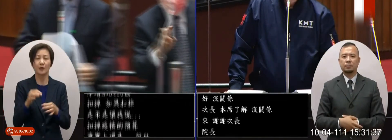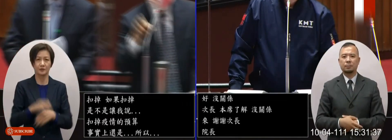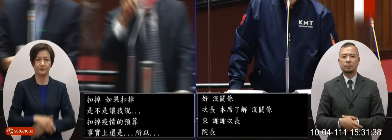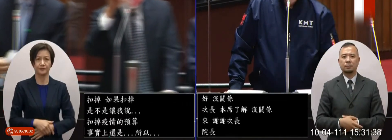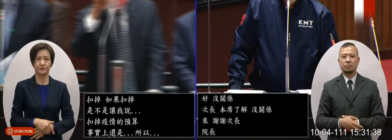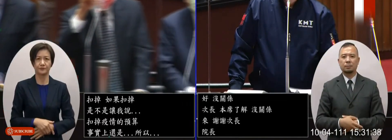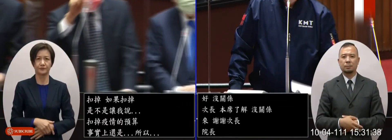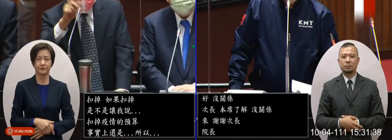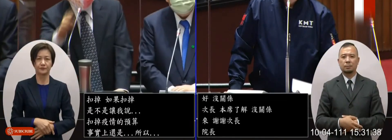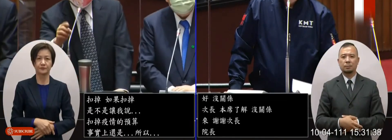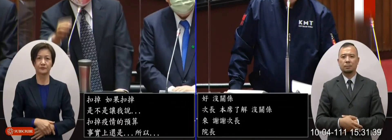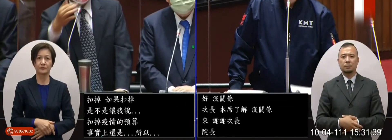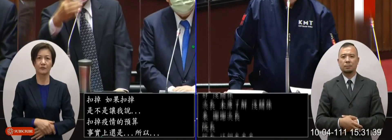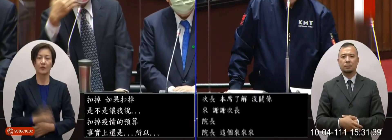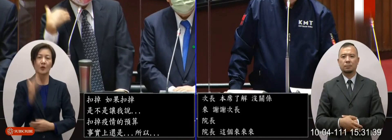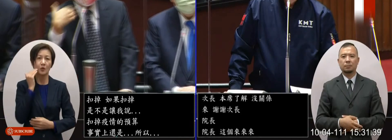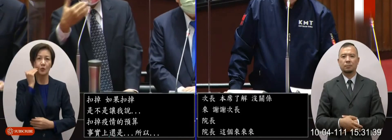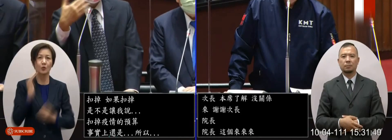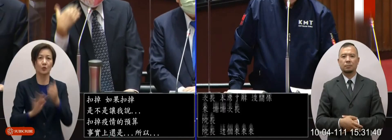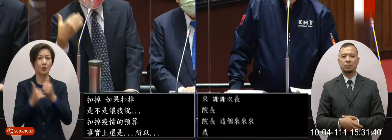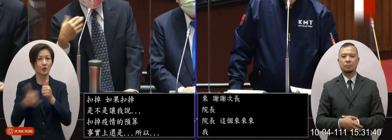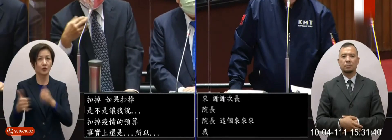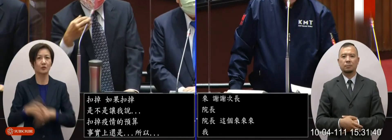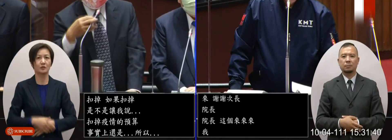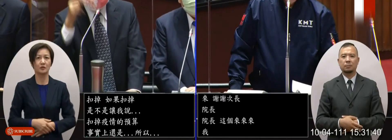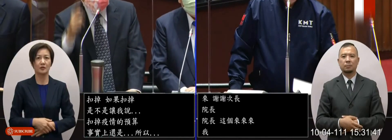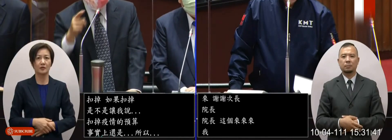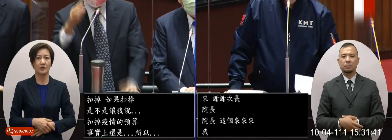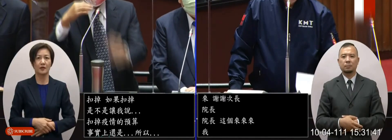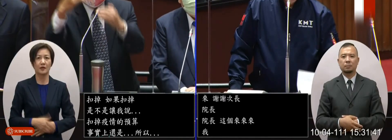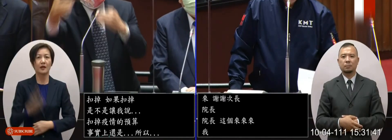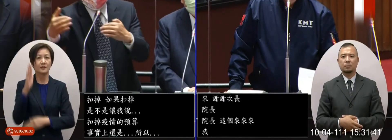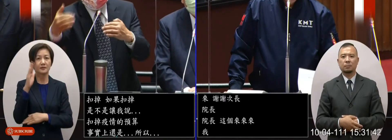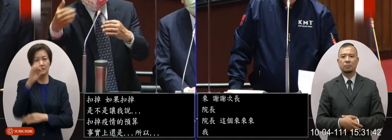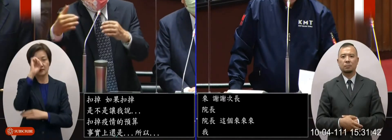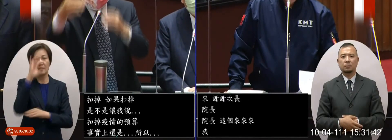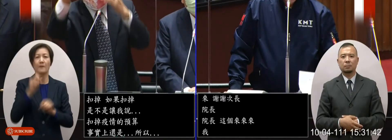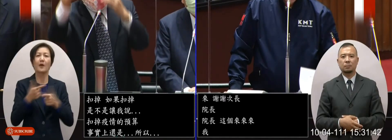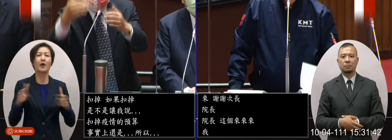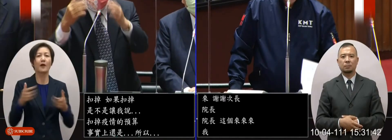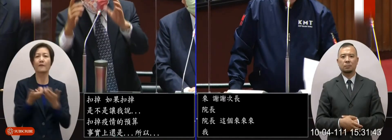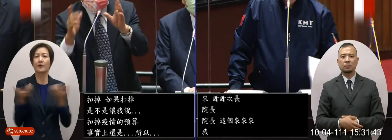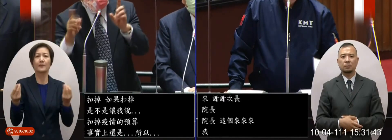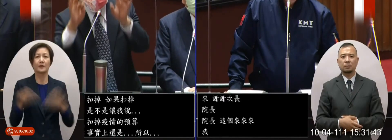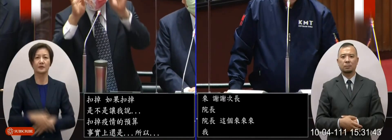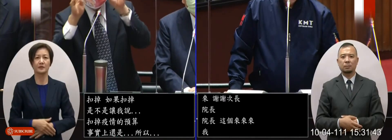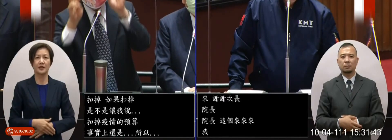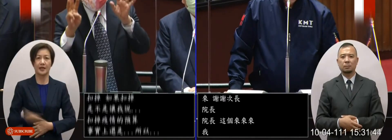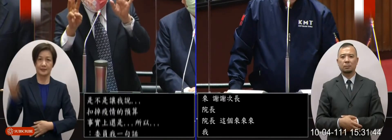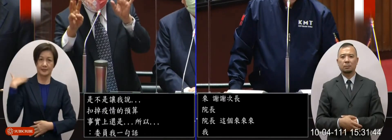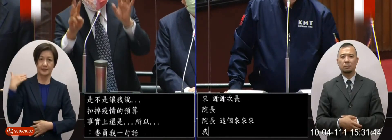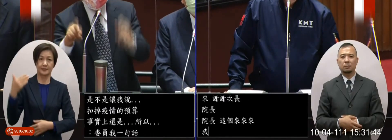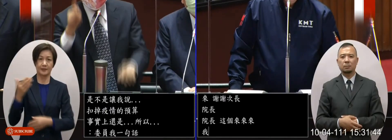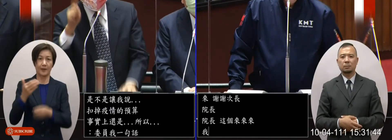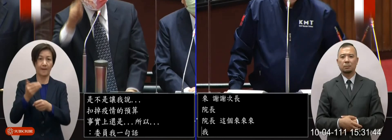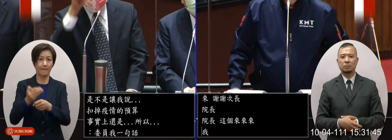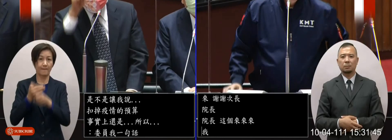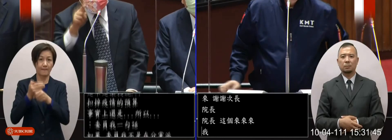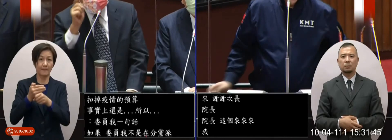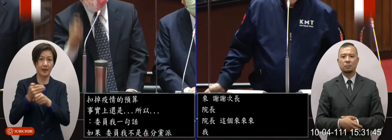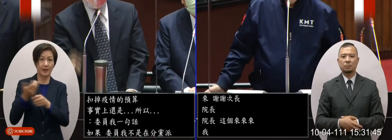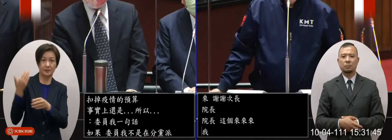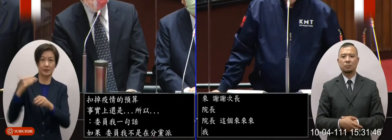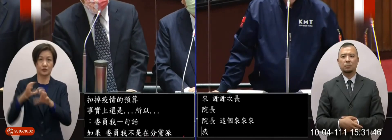一句话，如果委员我这样不是在问党派了，只是比较前面马政府。8年负